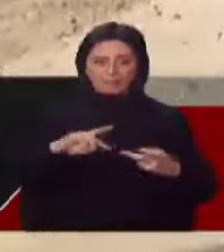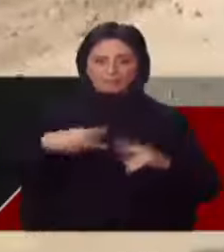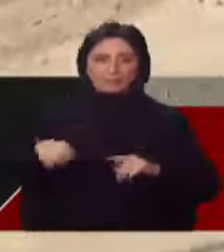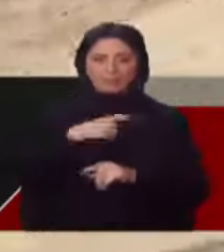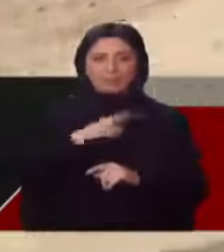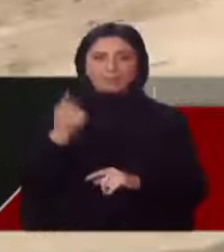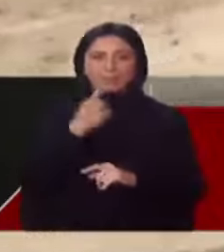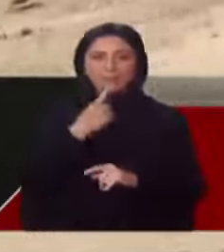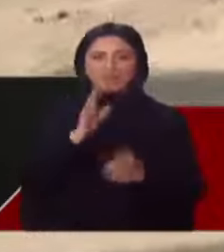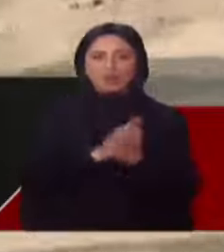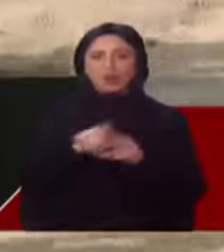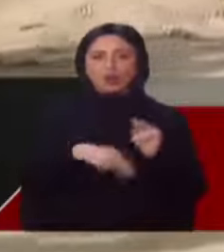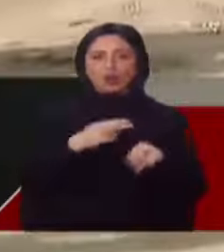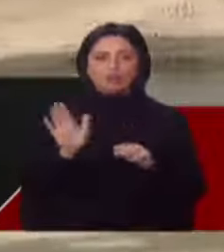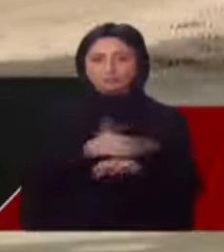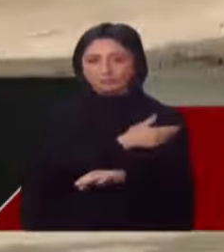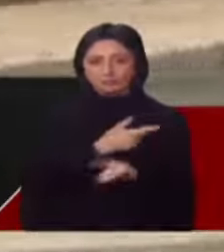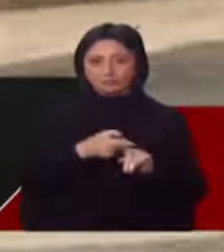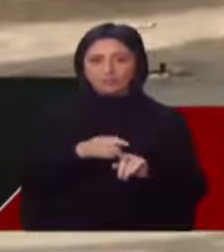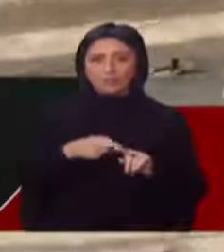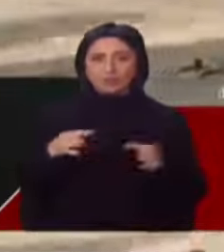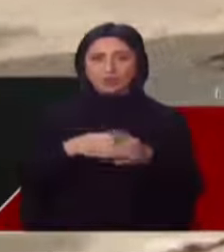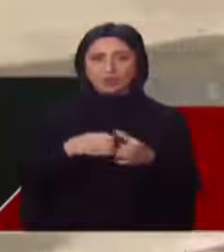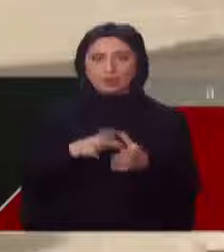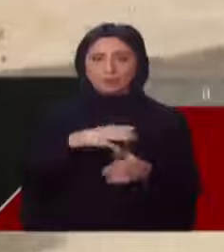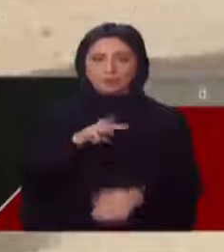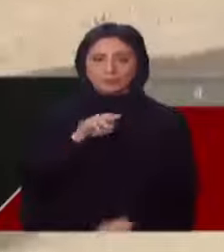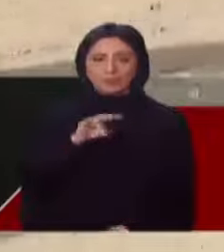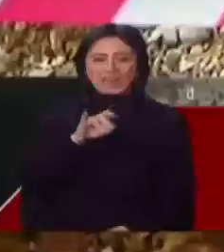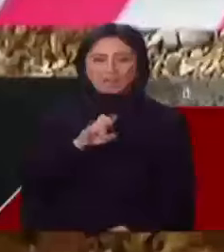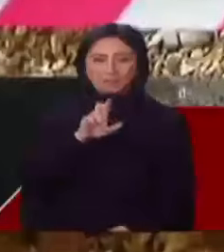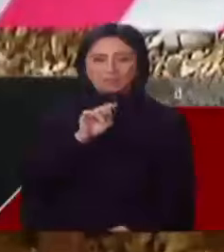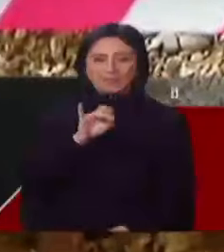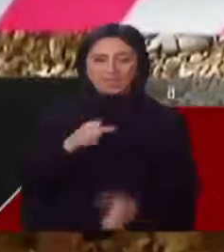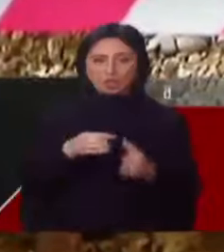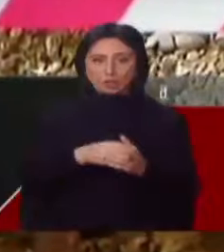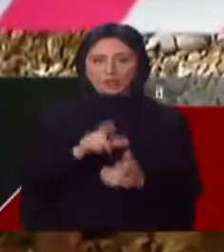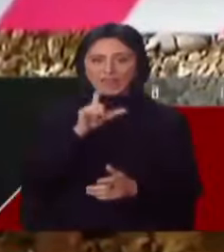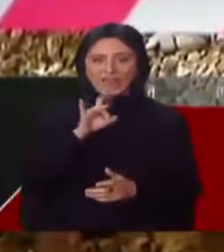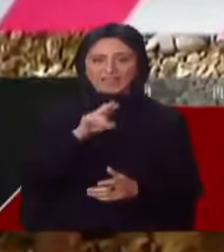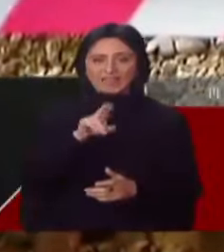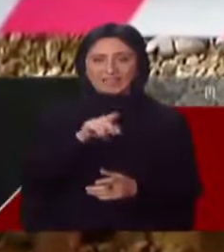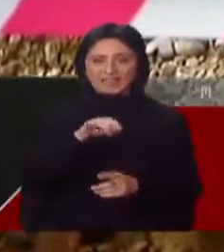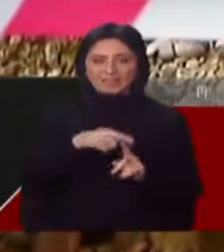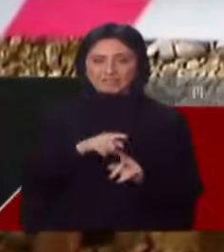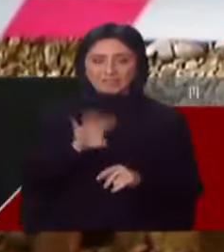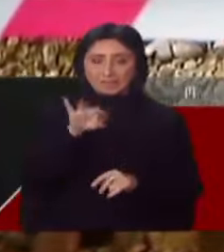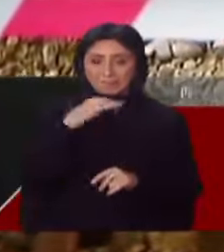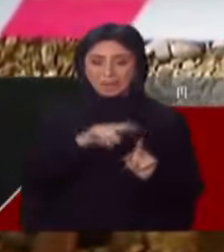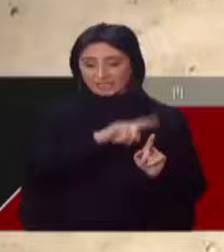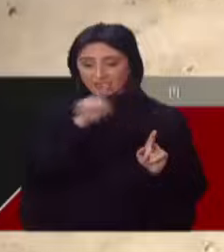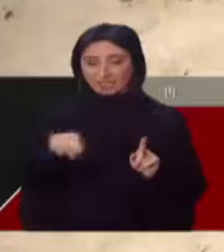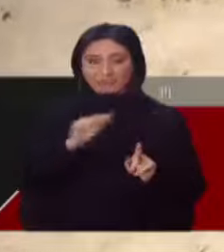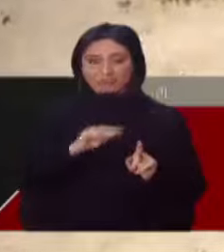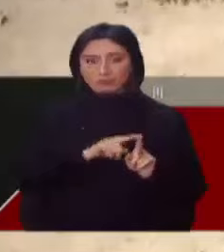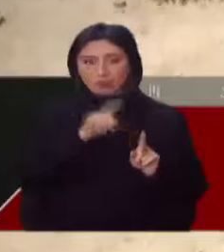ჩაანაცვლეს პირველი კონტრაქტორები და ეს კომპანიები იყო მილენიუმ ბილდერ გრუპი და RTD. რომლებმაც მაისის შემდეგ